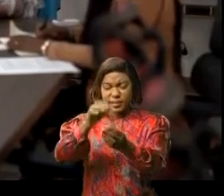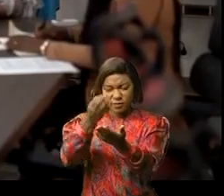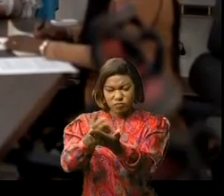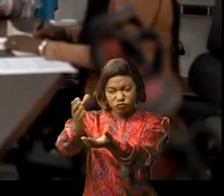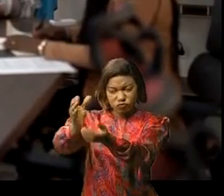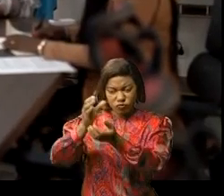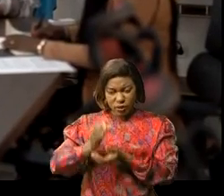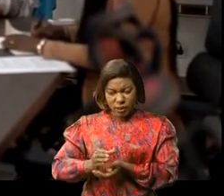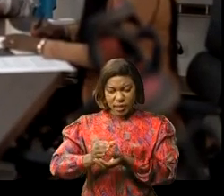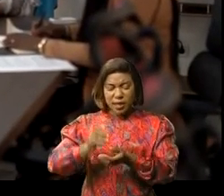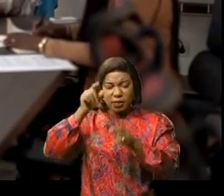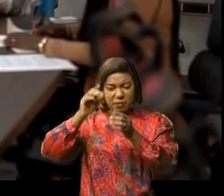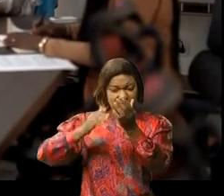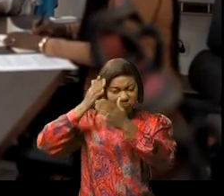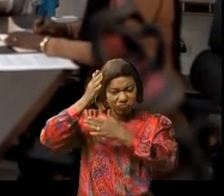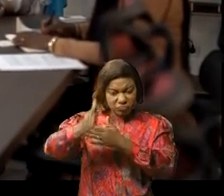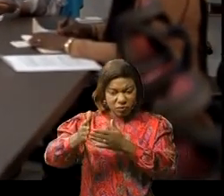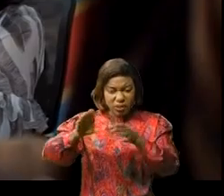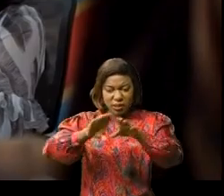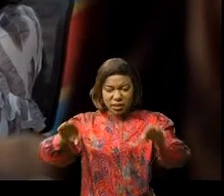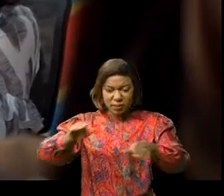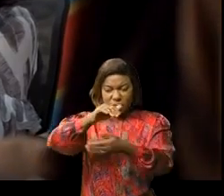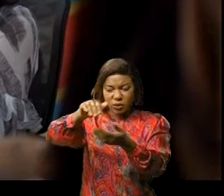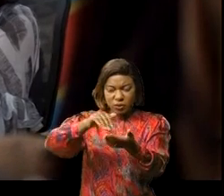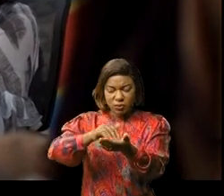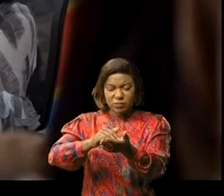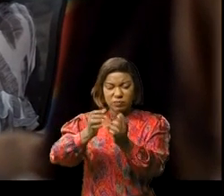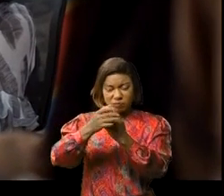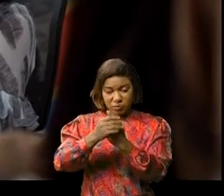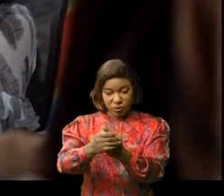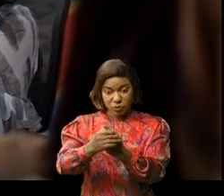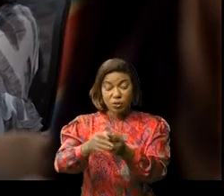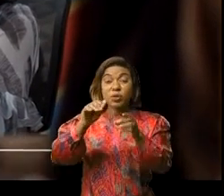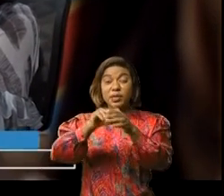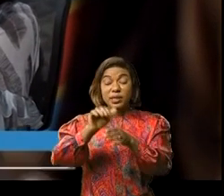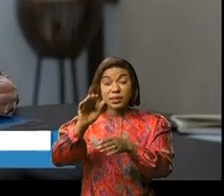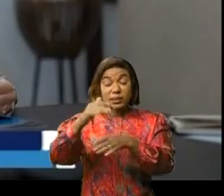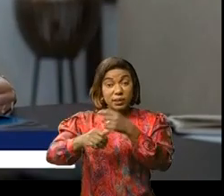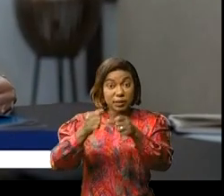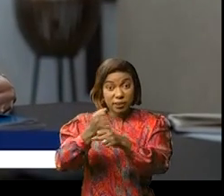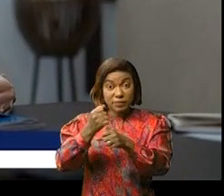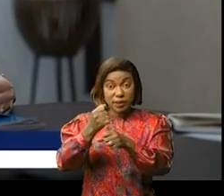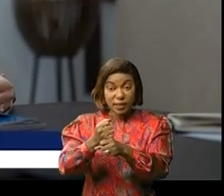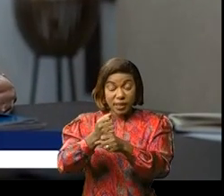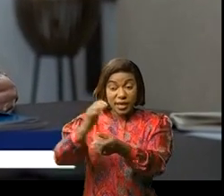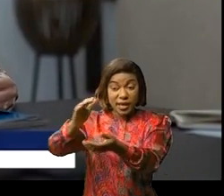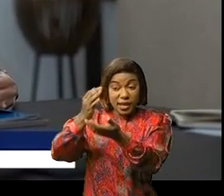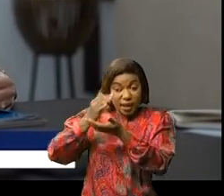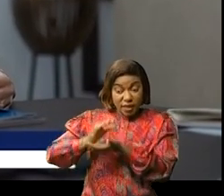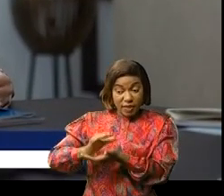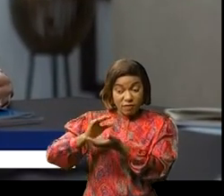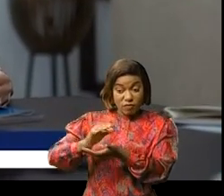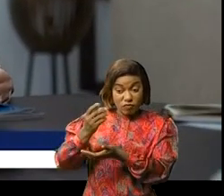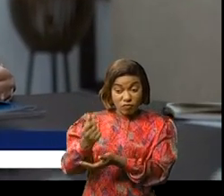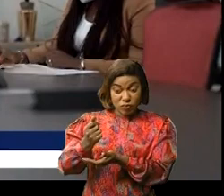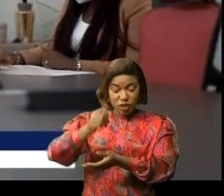une table ronde est projetée par la première dame, Denise Nyakiru Tshisekedi. Dans ce processus, le fonds peut compter sur le ministère